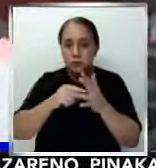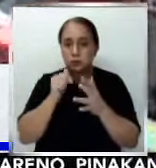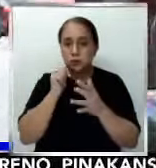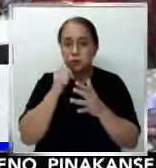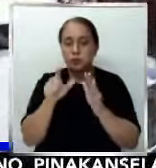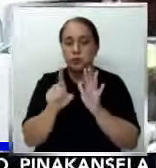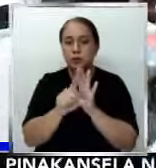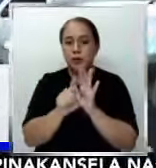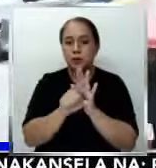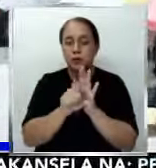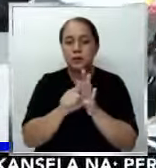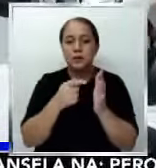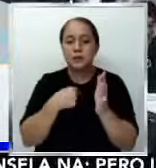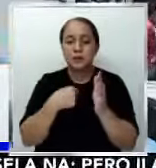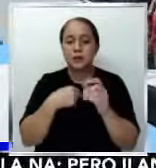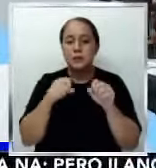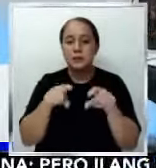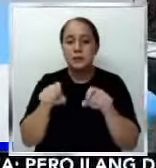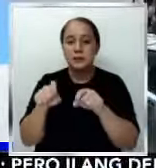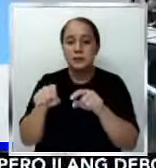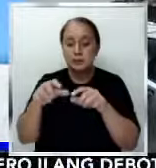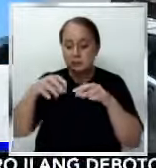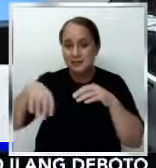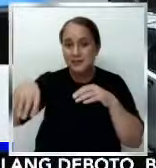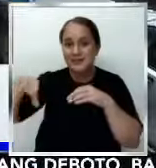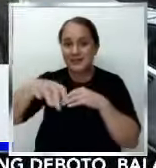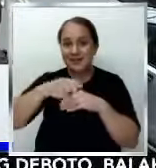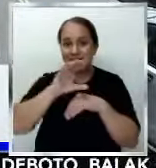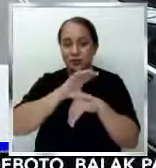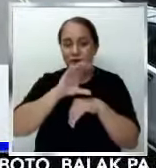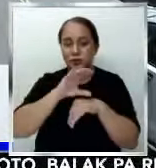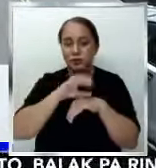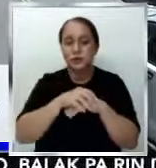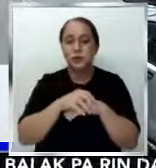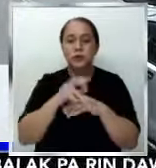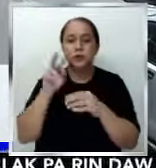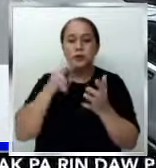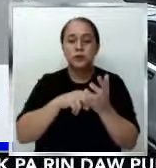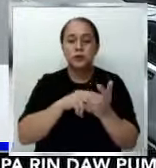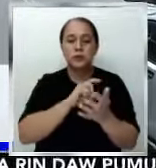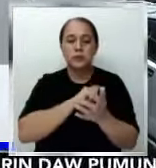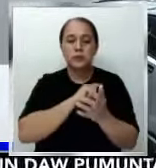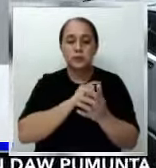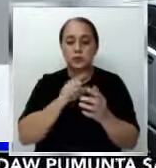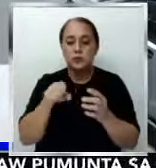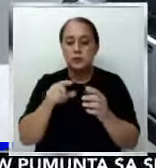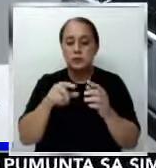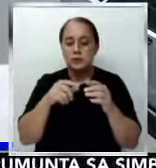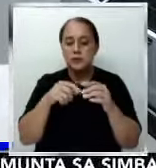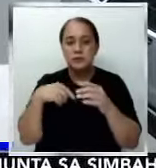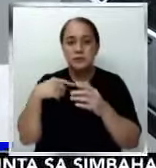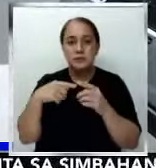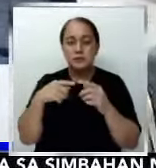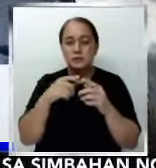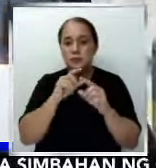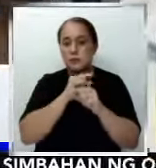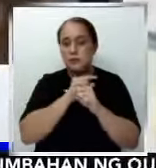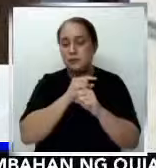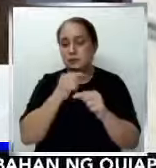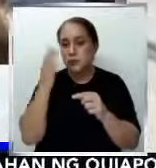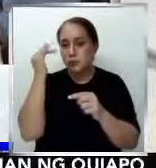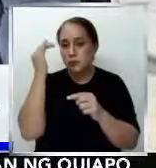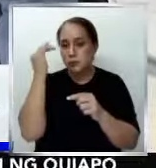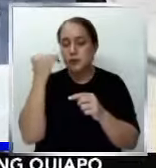na mga street vendors sa paligid ng simbahan. 2,000 pulis ang ide-deploy para tiyaking walang makalalapit ng